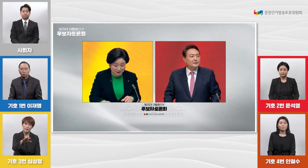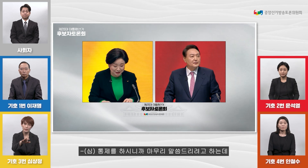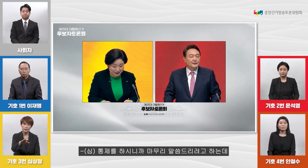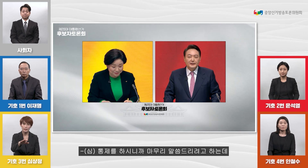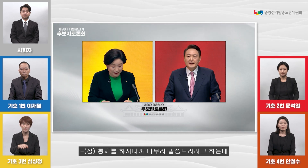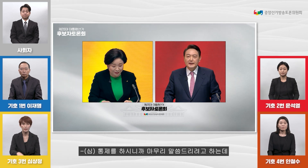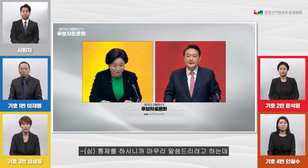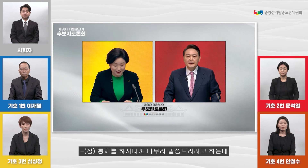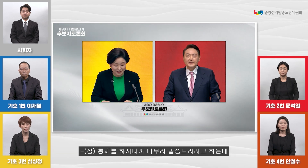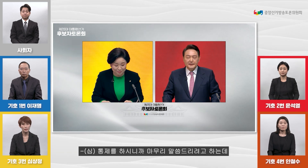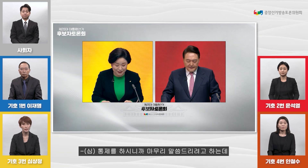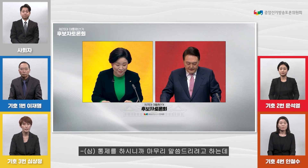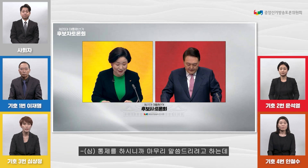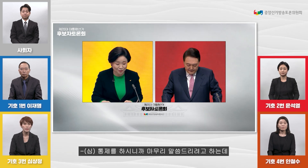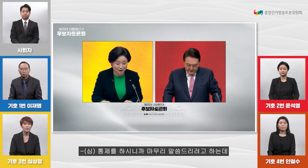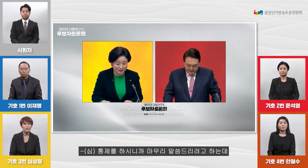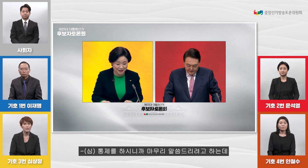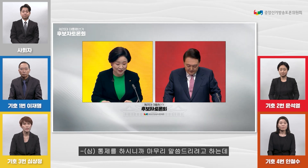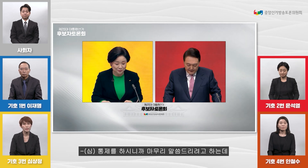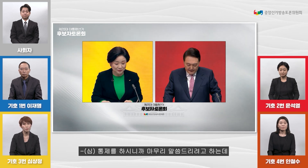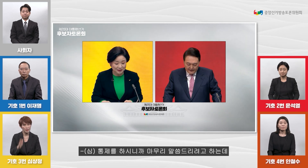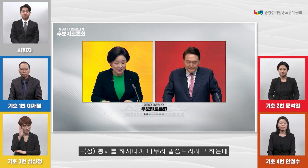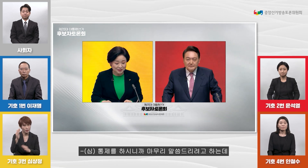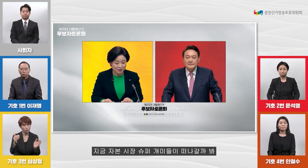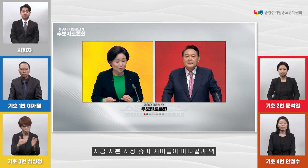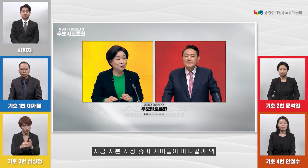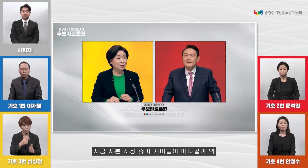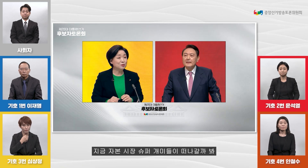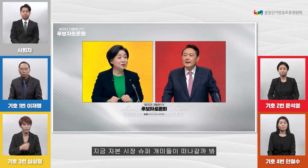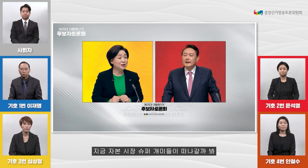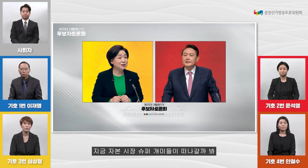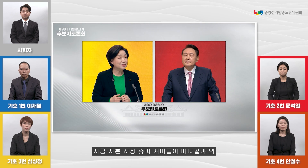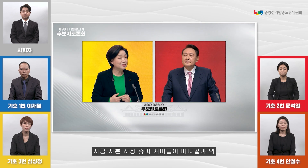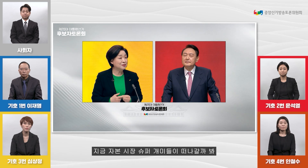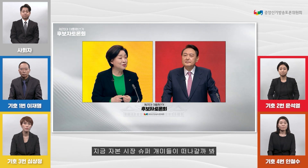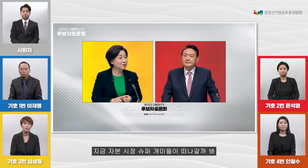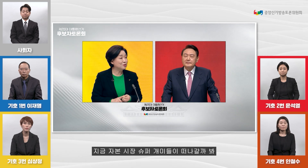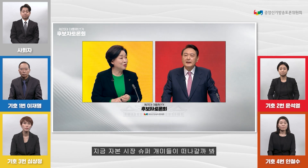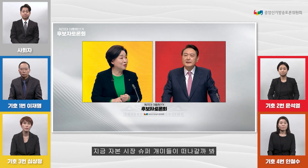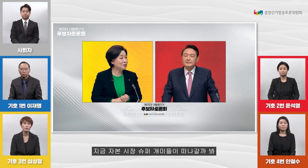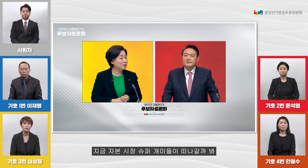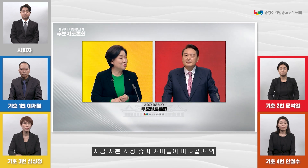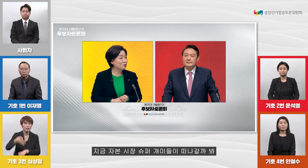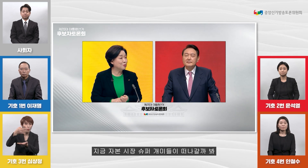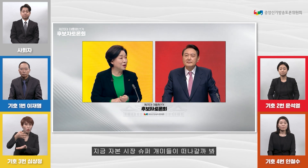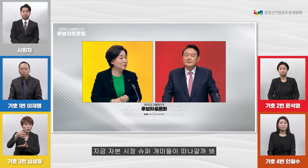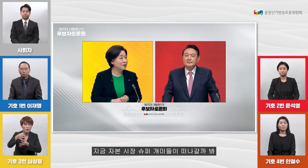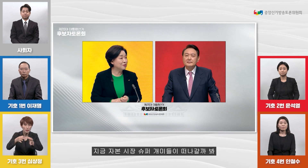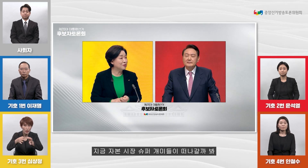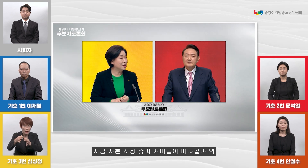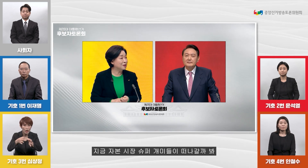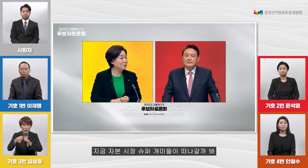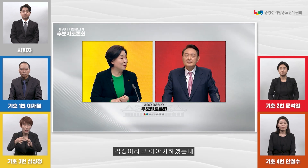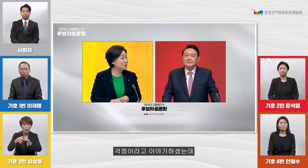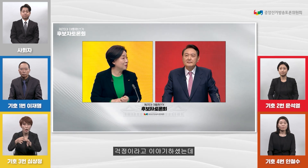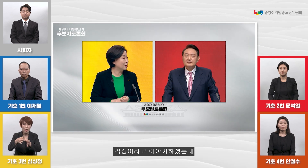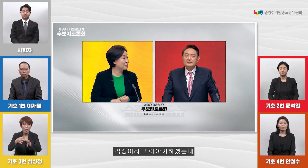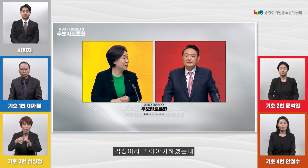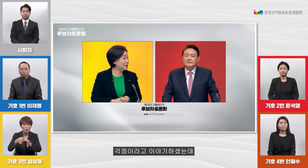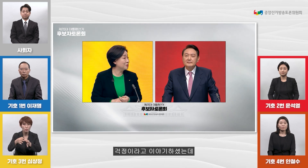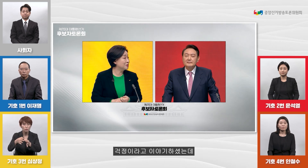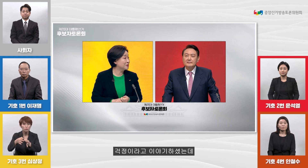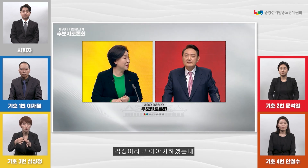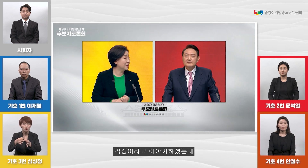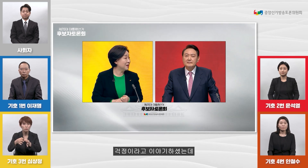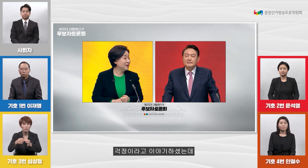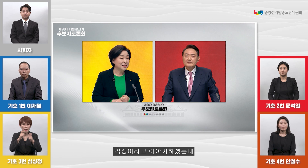통제를 하시니까 마무리 말씀드리려고 하는데, 지금 자본시장 슈퍼 개미들이 떠나갈까 봐 걱정이라고